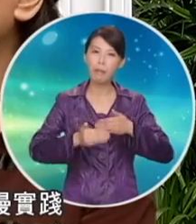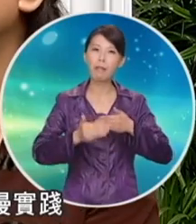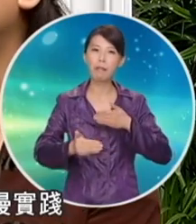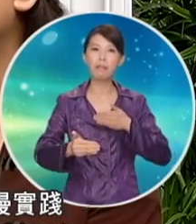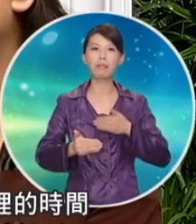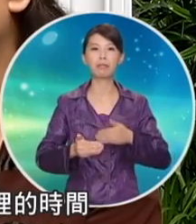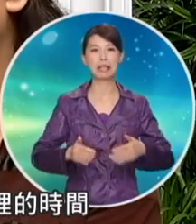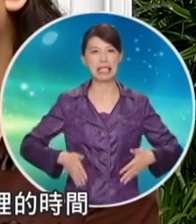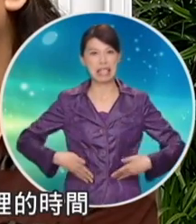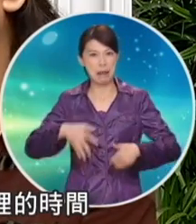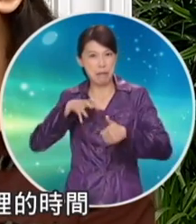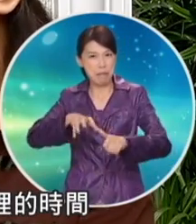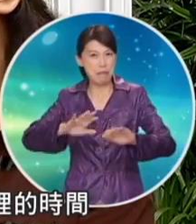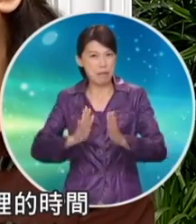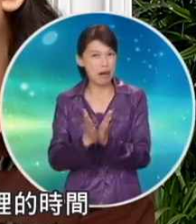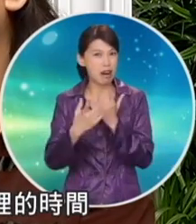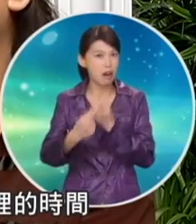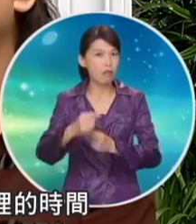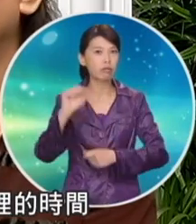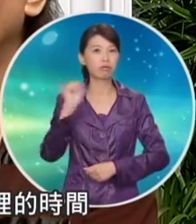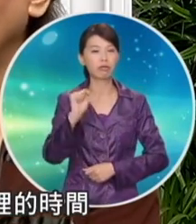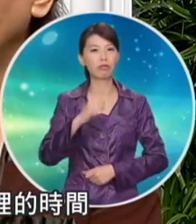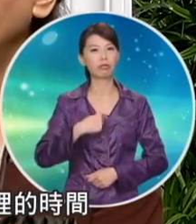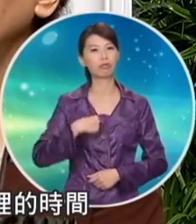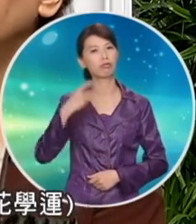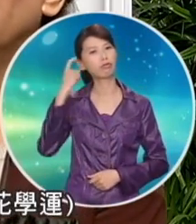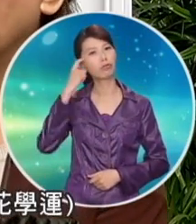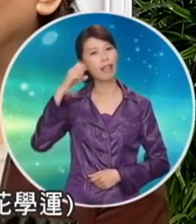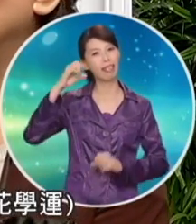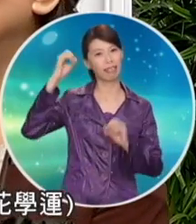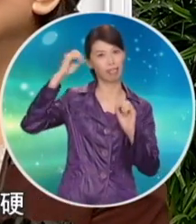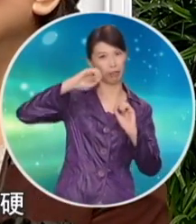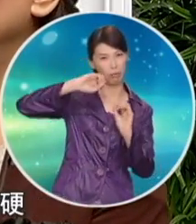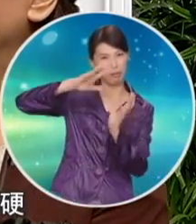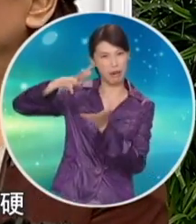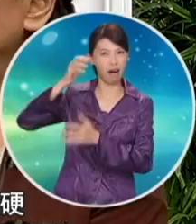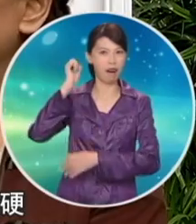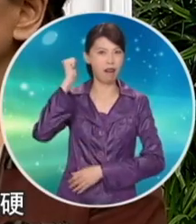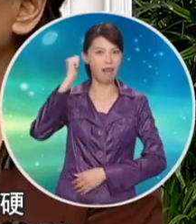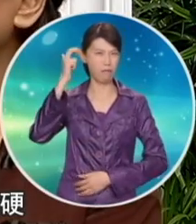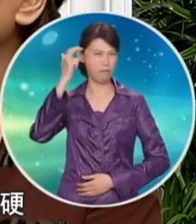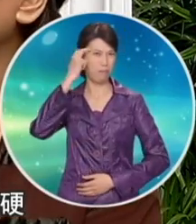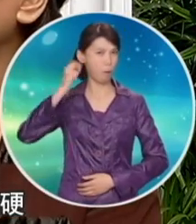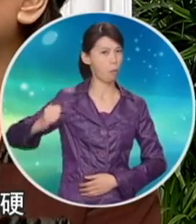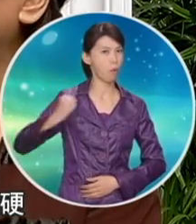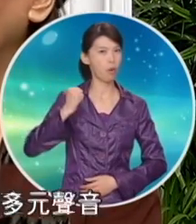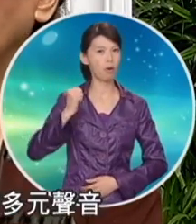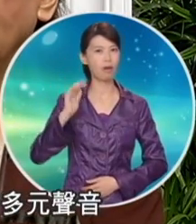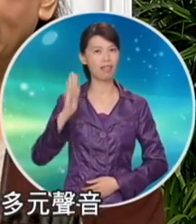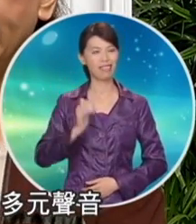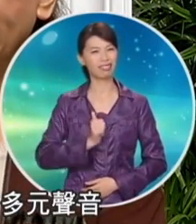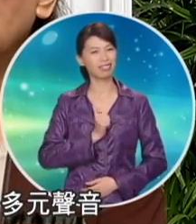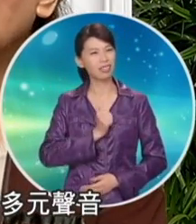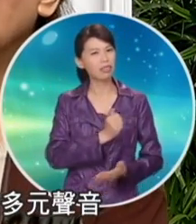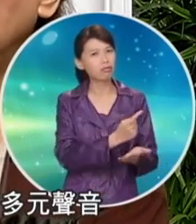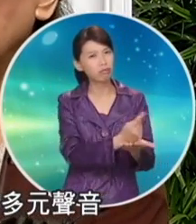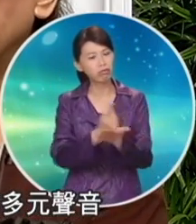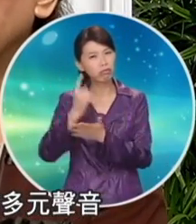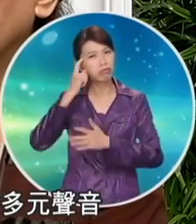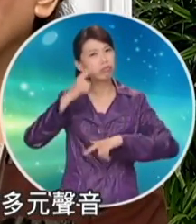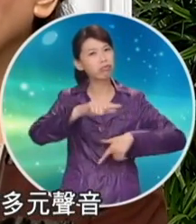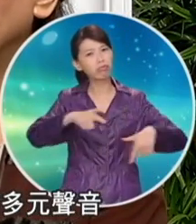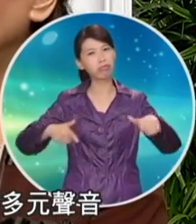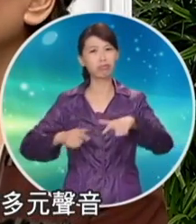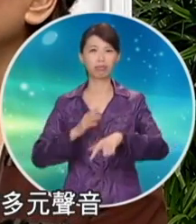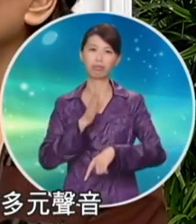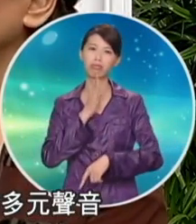践，我们总要给人家个合理的时间。那今天我觉得态度非常的强硬啊。那今天的这个议题